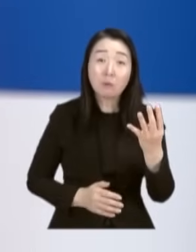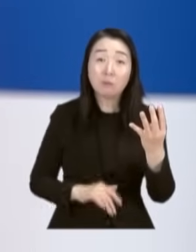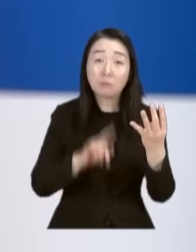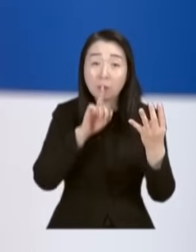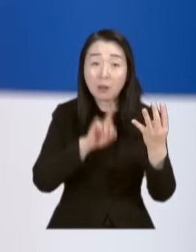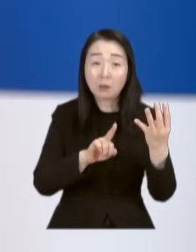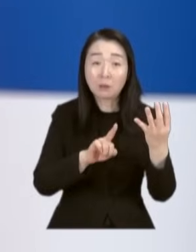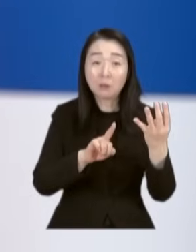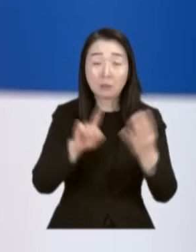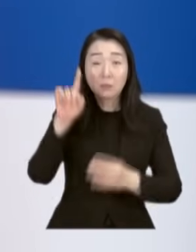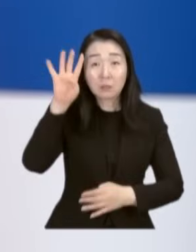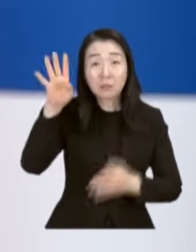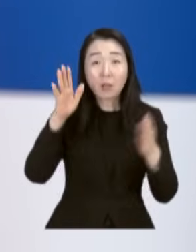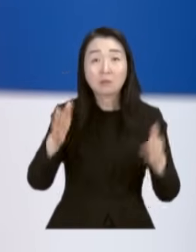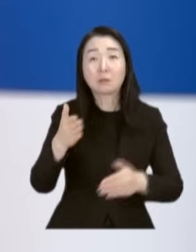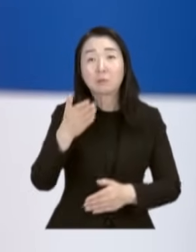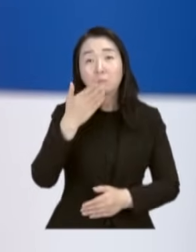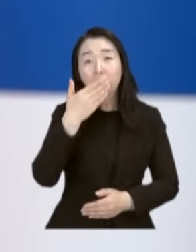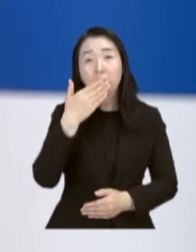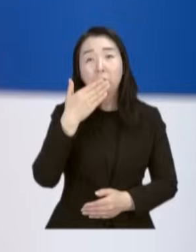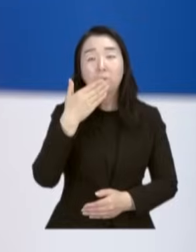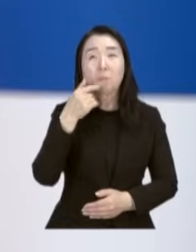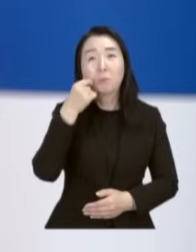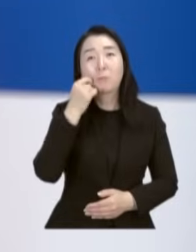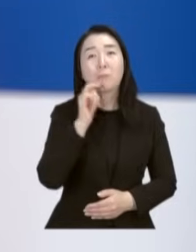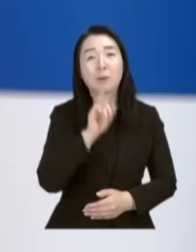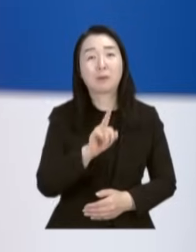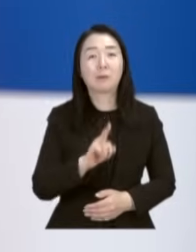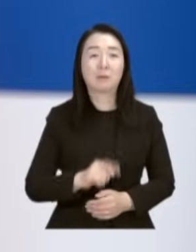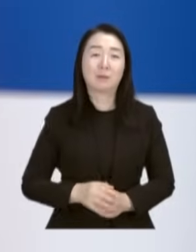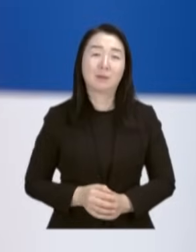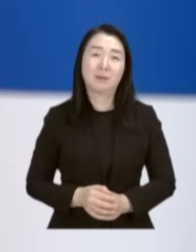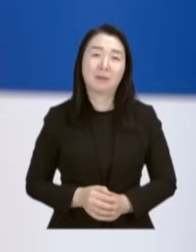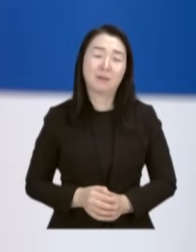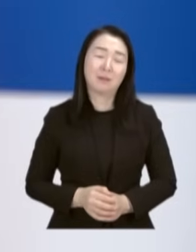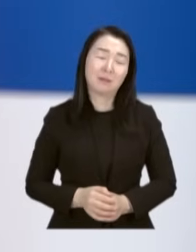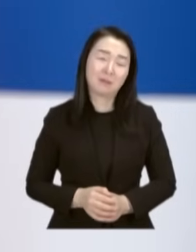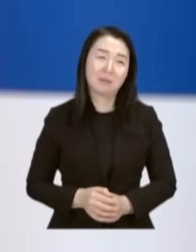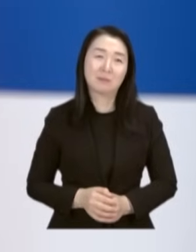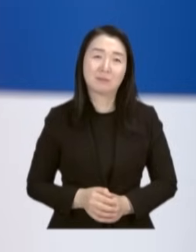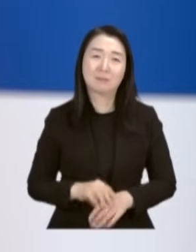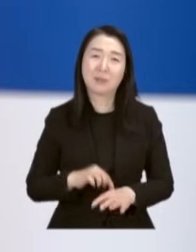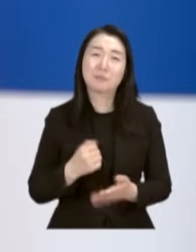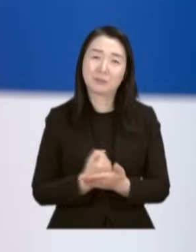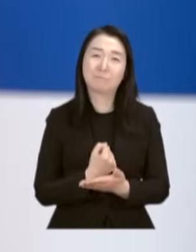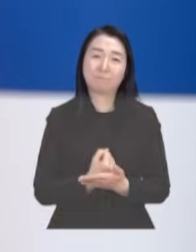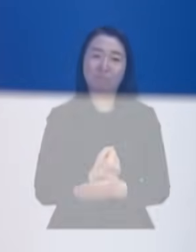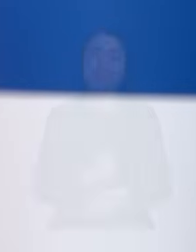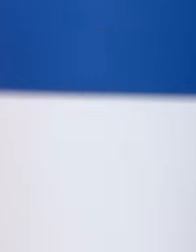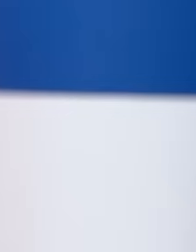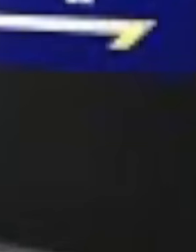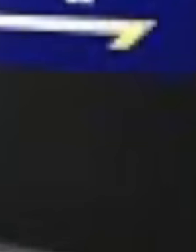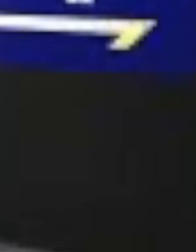이게 뭐예요? 나를 굶었어. 이 말에 이제 충격을 받아.